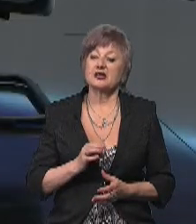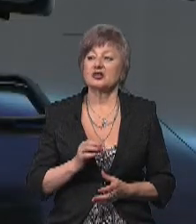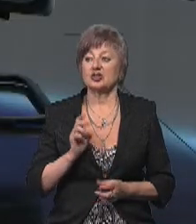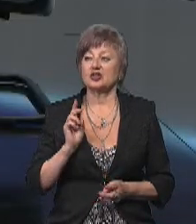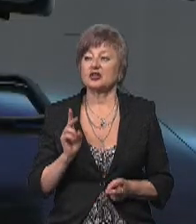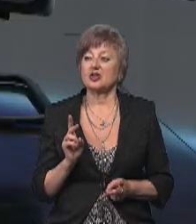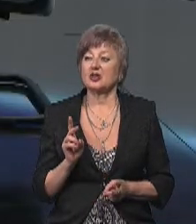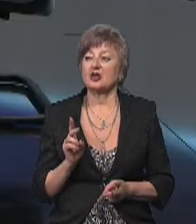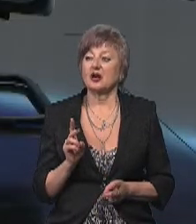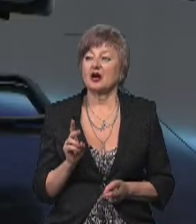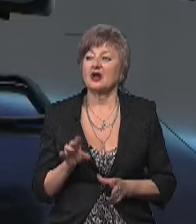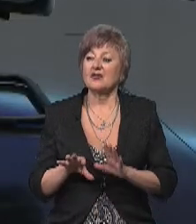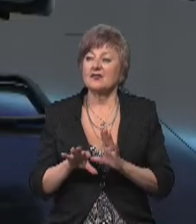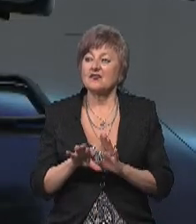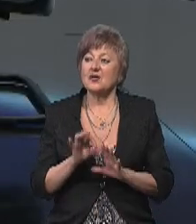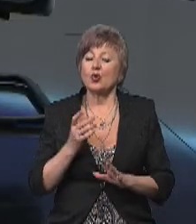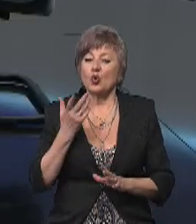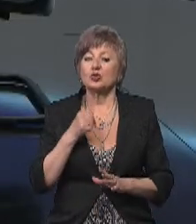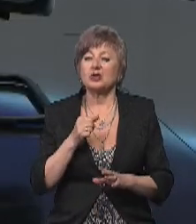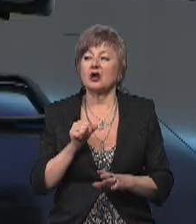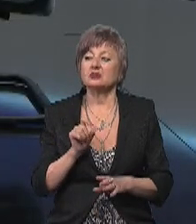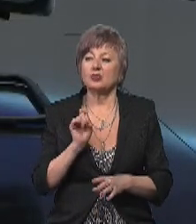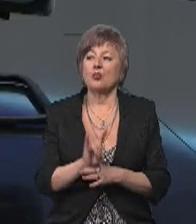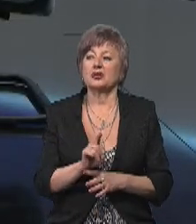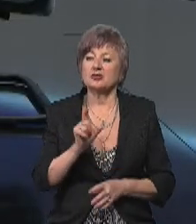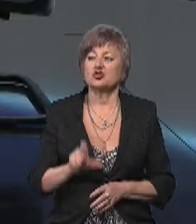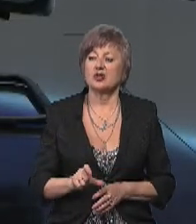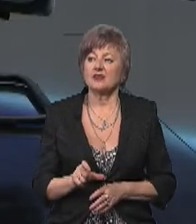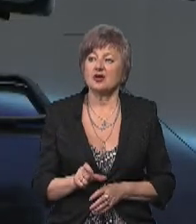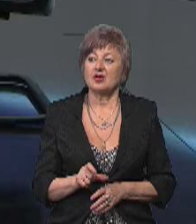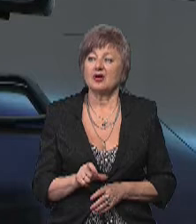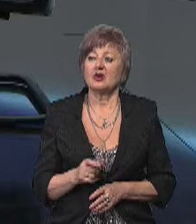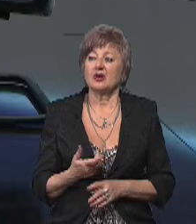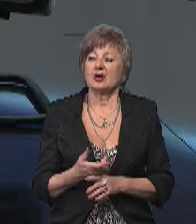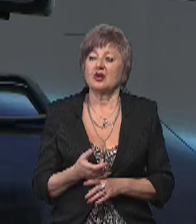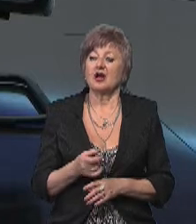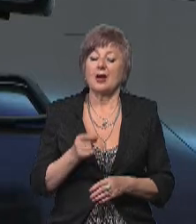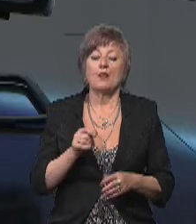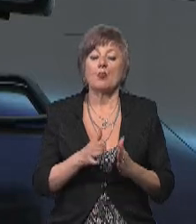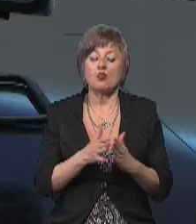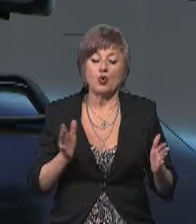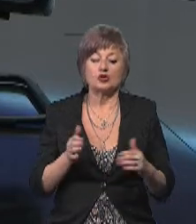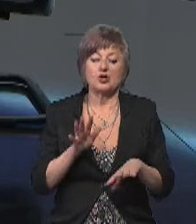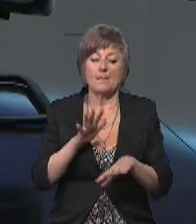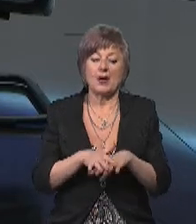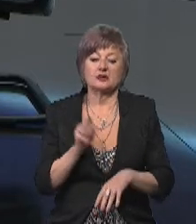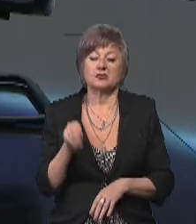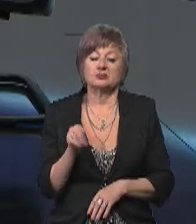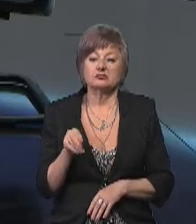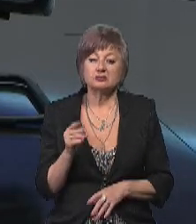взагалі шахрайства такого, коли ошукують стареньких людей, бувають? Ну, є шахрайство з банківськими картками, коли